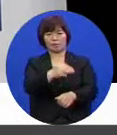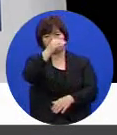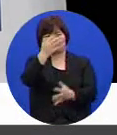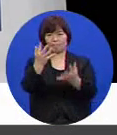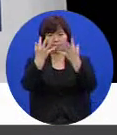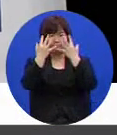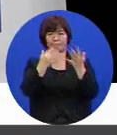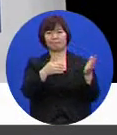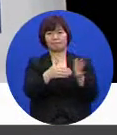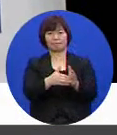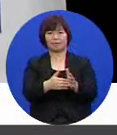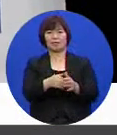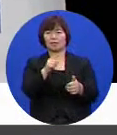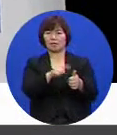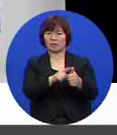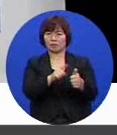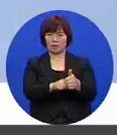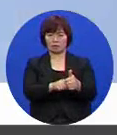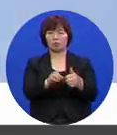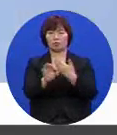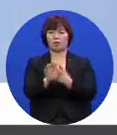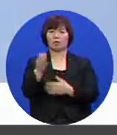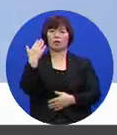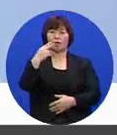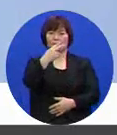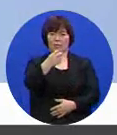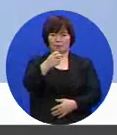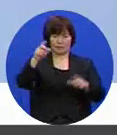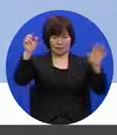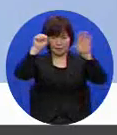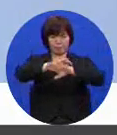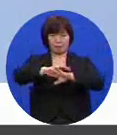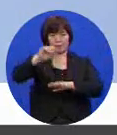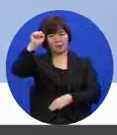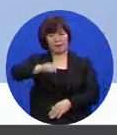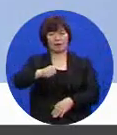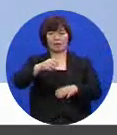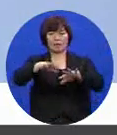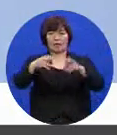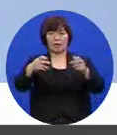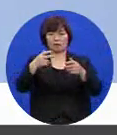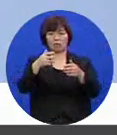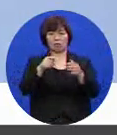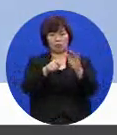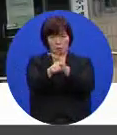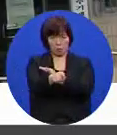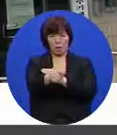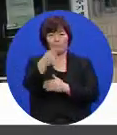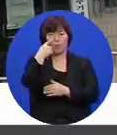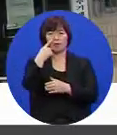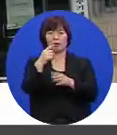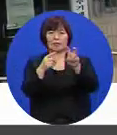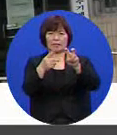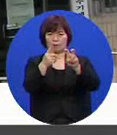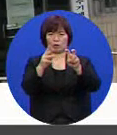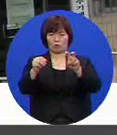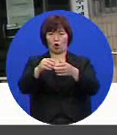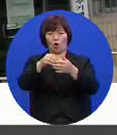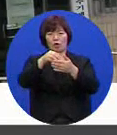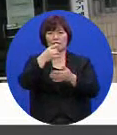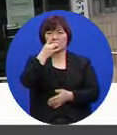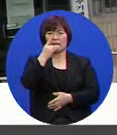구속영장을 신청했습니다. 송 씨는 지난달 20일 새벽 진안읍의 한 전통시장에 숨어들어 20kg 들이 쌀